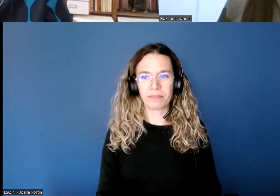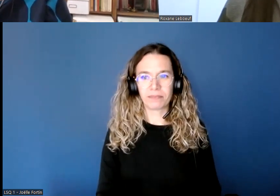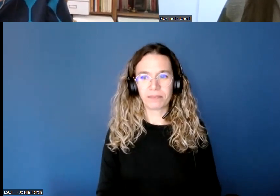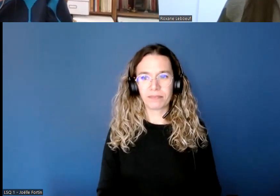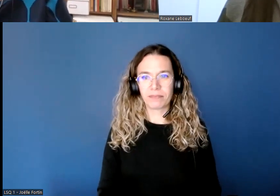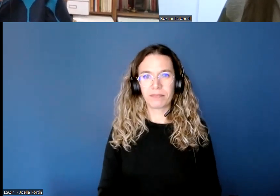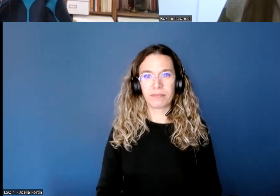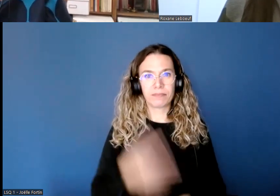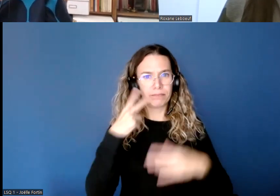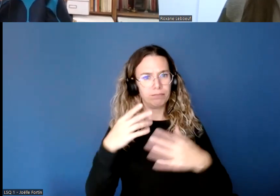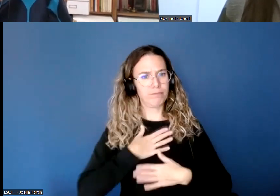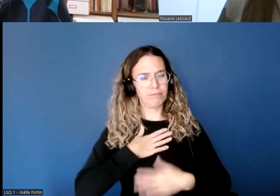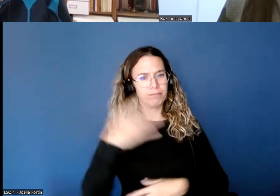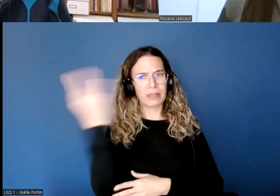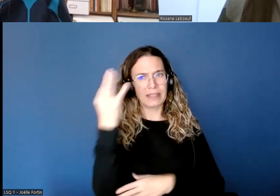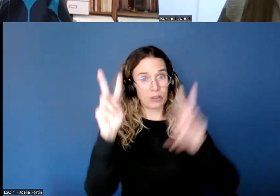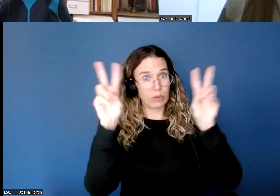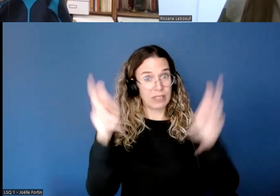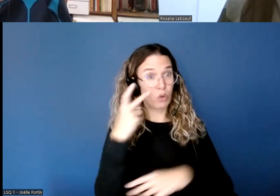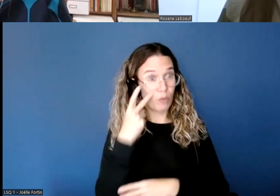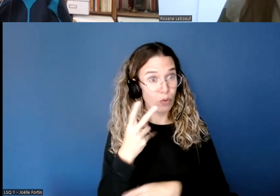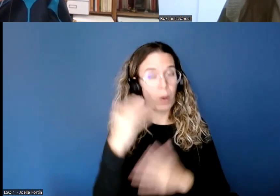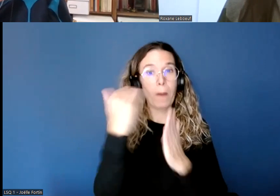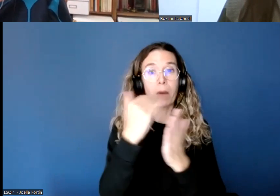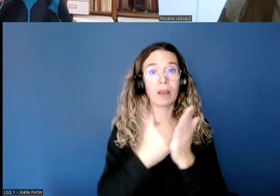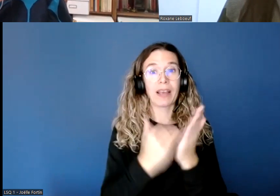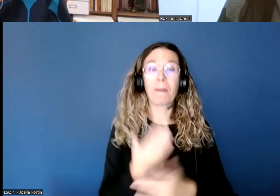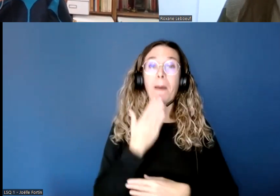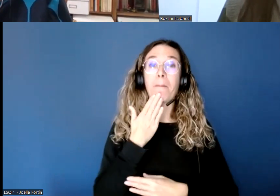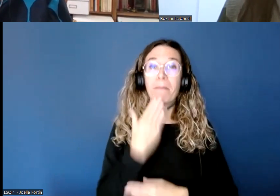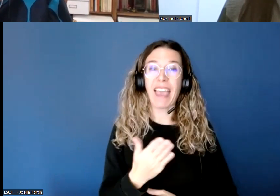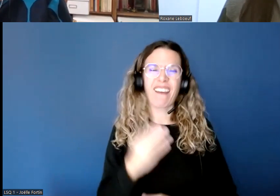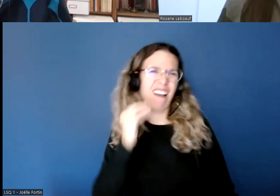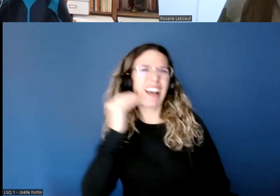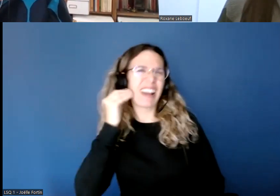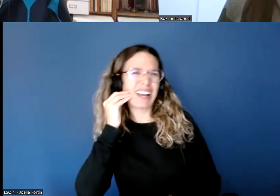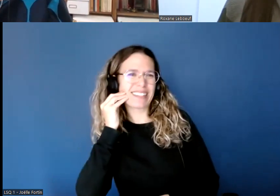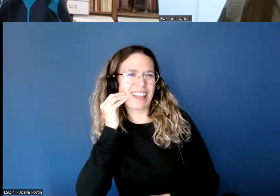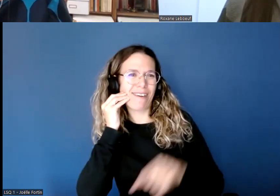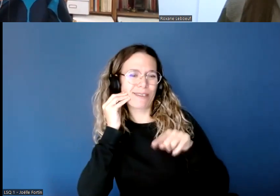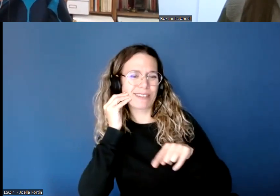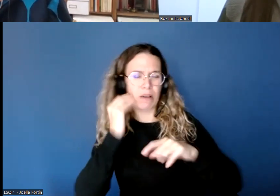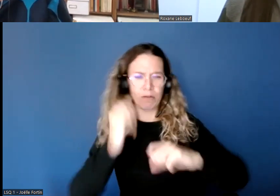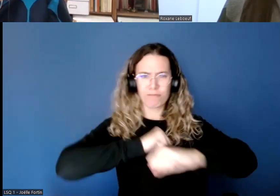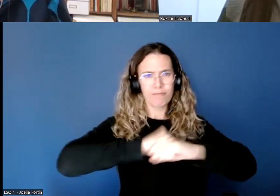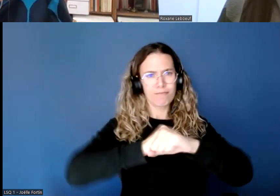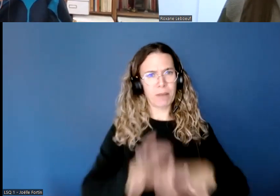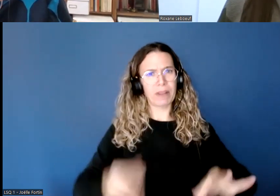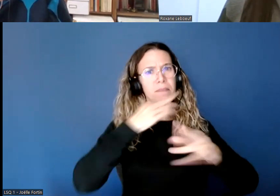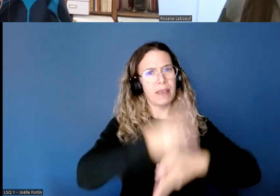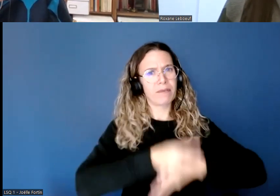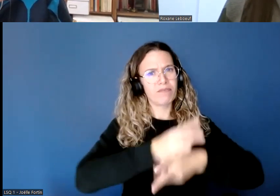Vous avez vu le titre de notre présentation, c'est le programme Bien en résidence, promouvoir la bienveillance et lutter